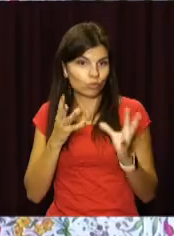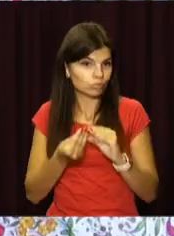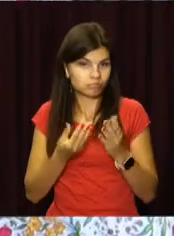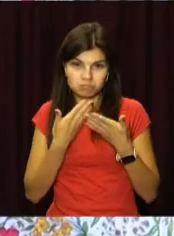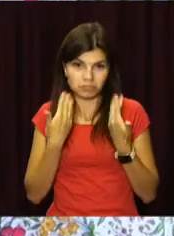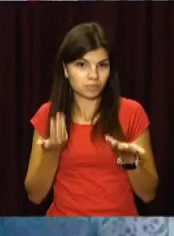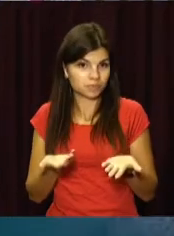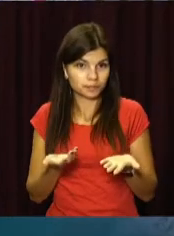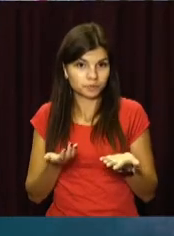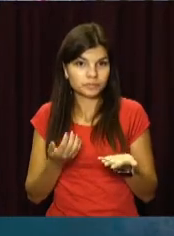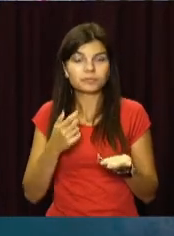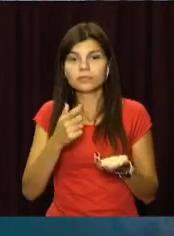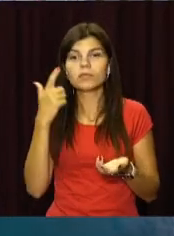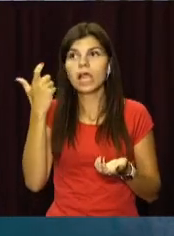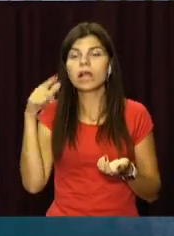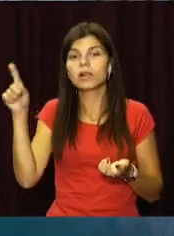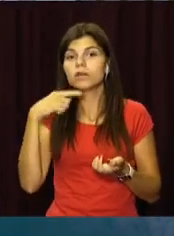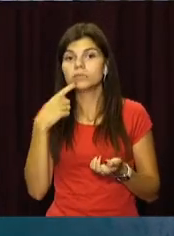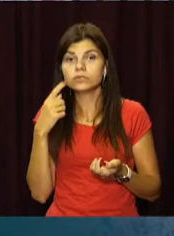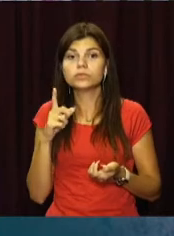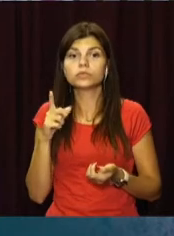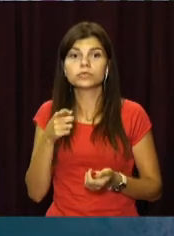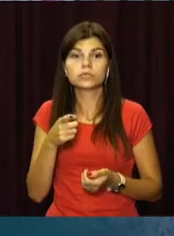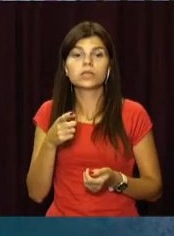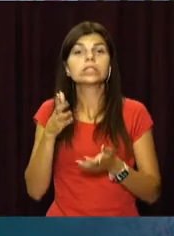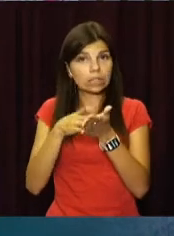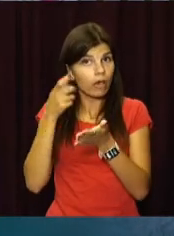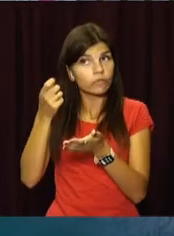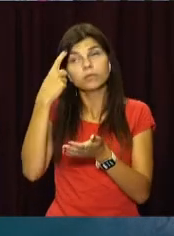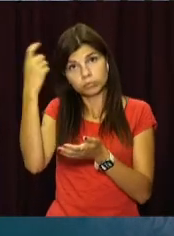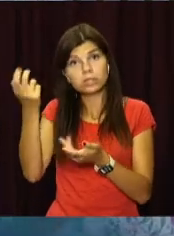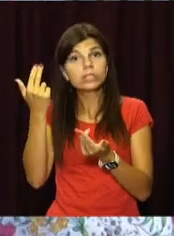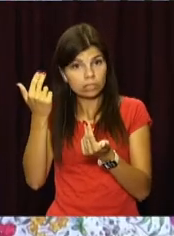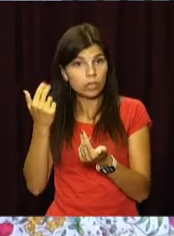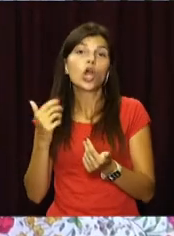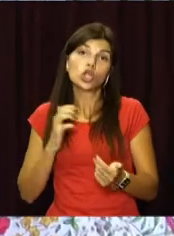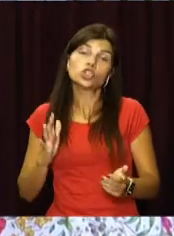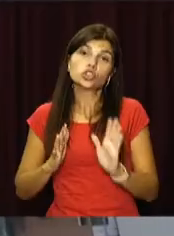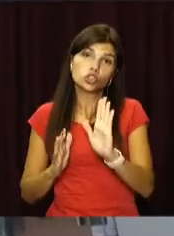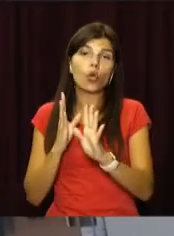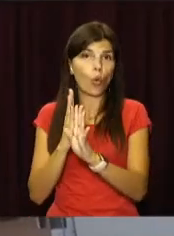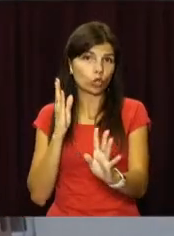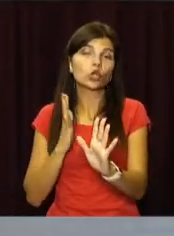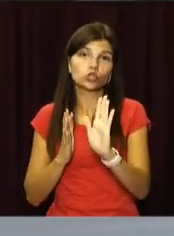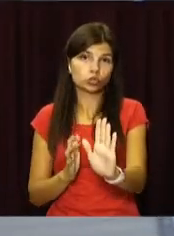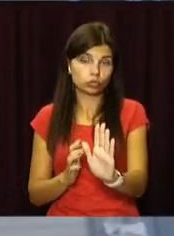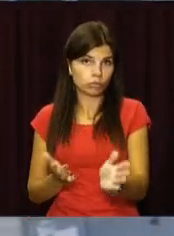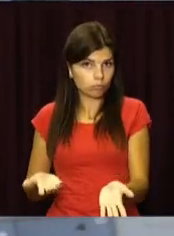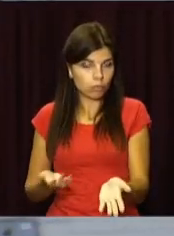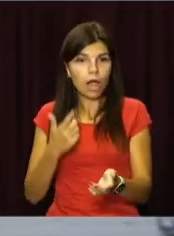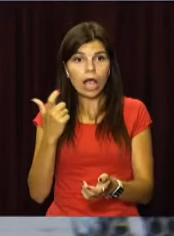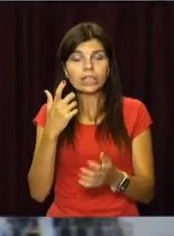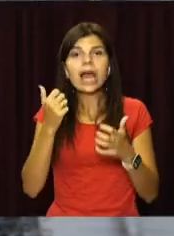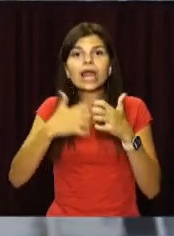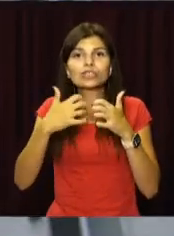результатів. В Бергазі нам сказали, що Комункост заявку дав. Ну, ждіть у черзі. Газ на Херсонській 5